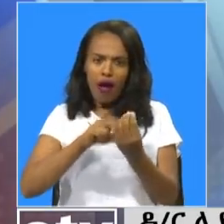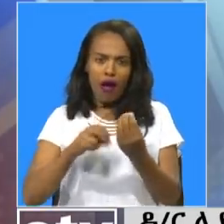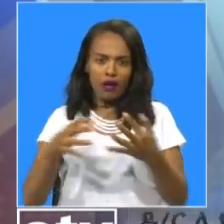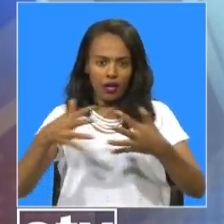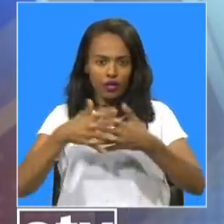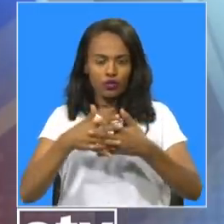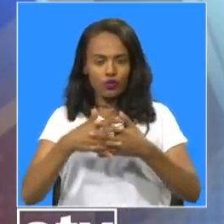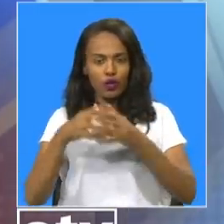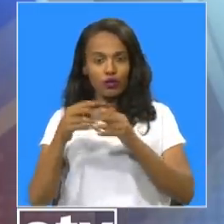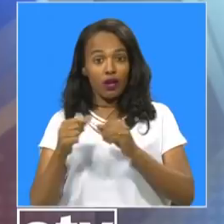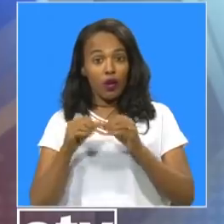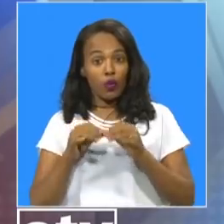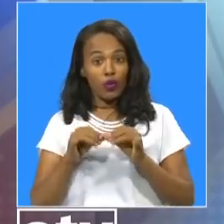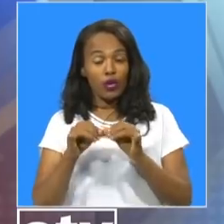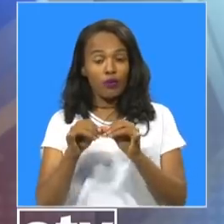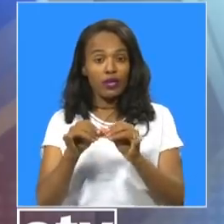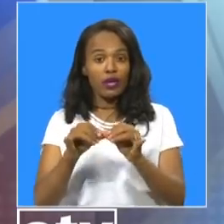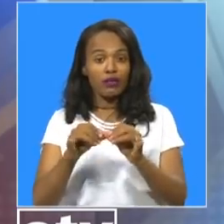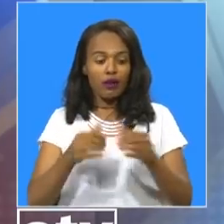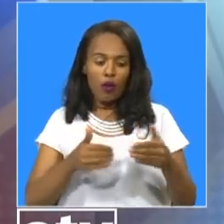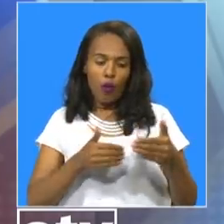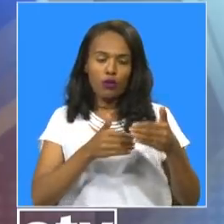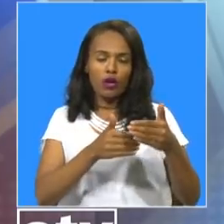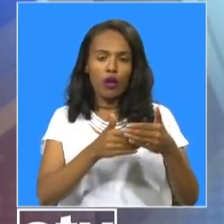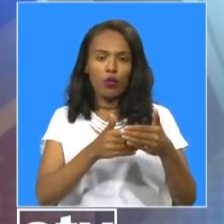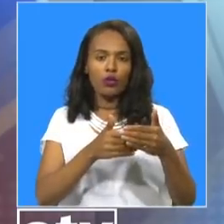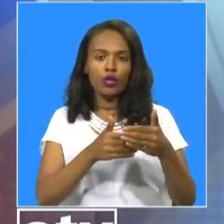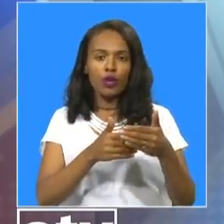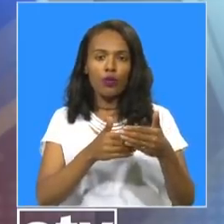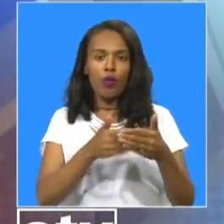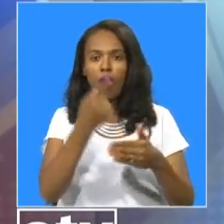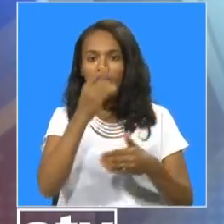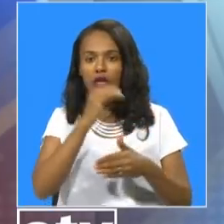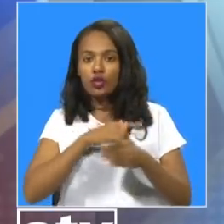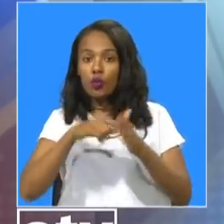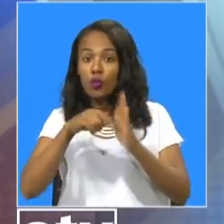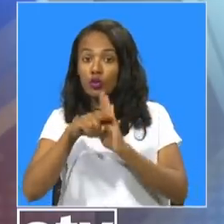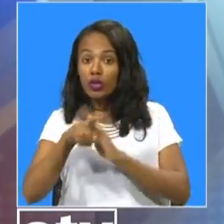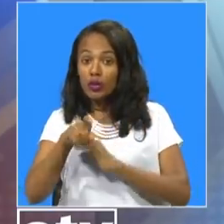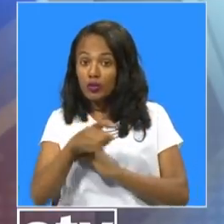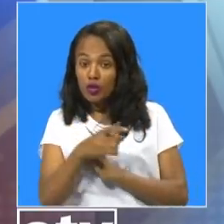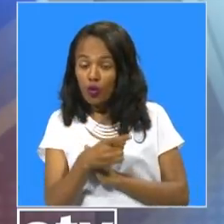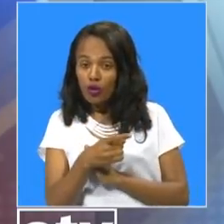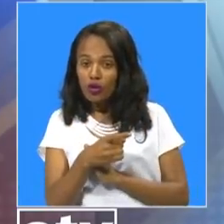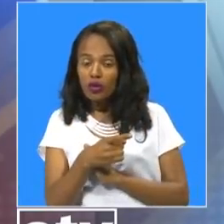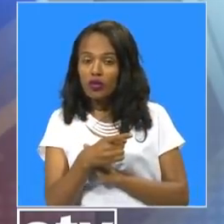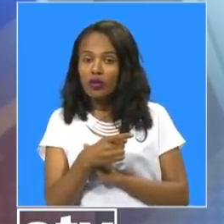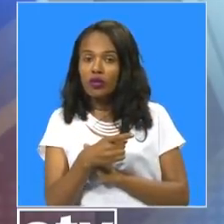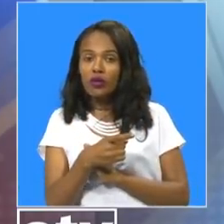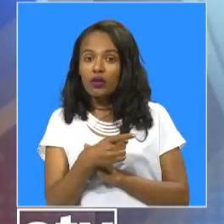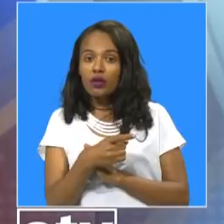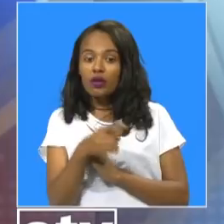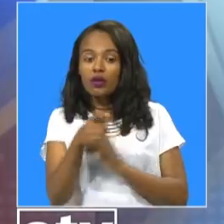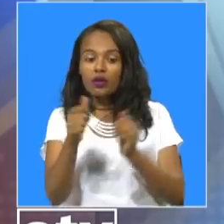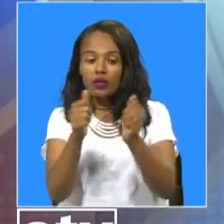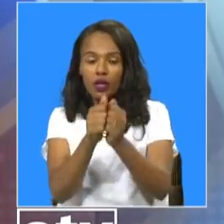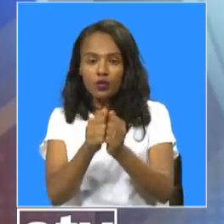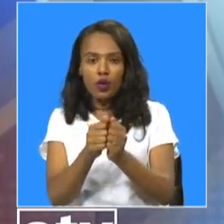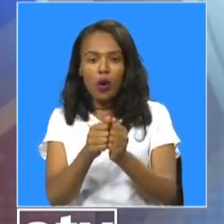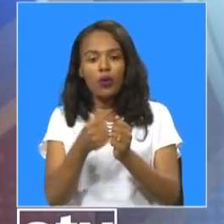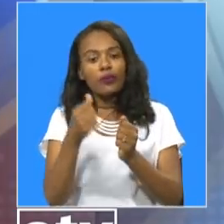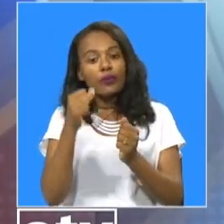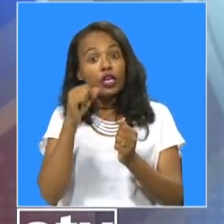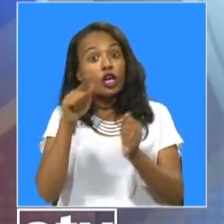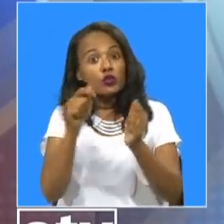ቅንጅቱን አጠናክሮ የሚሄድ ጎን ለጎን ደግሞ እንግዲህ አንድ ሰው ፖዘቲቭ ሲሆን ከእሱ ጋር ወይም ከእሷ ጋር